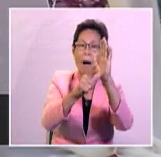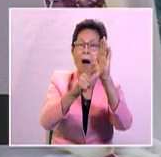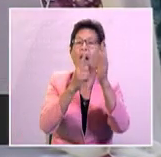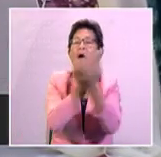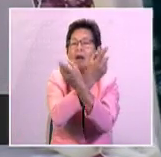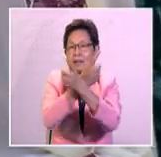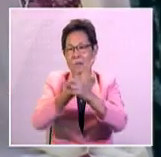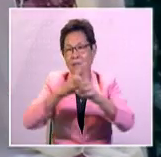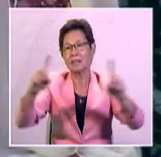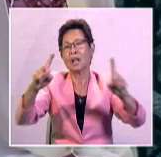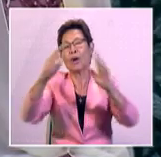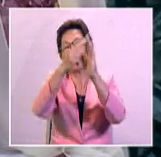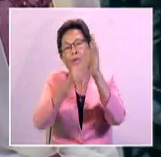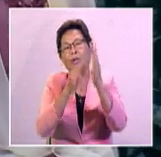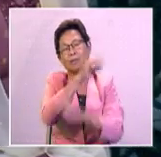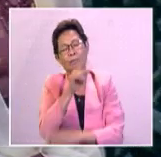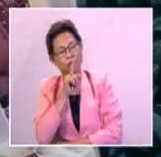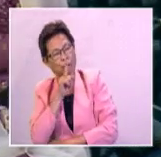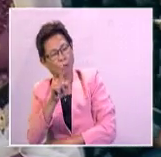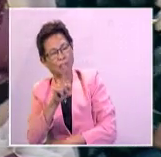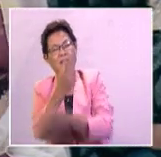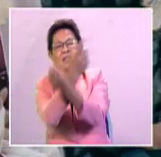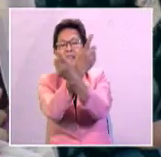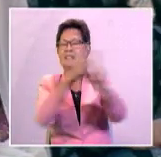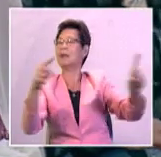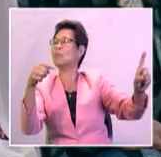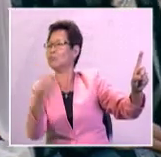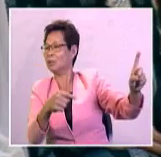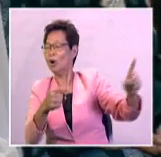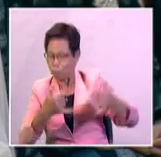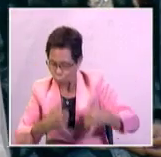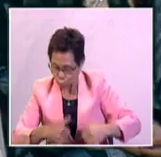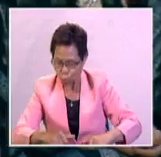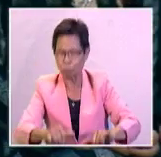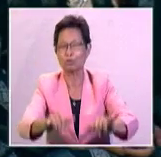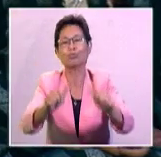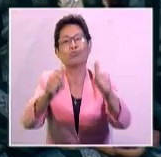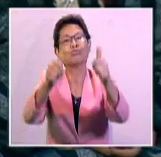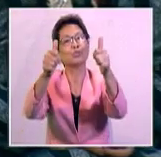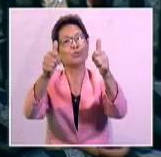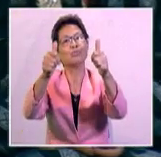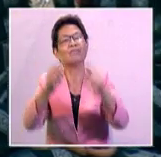kedaulatan undang-undang dan memastikan demokrasi terus subur.